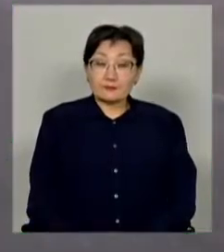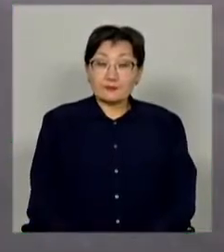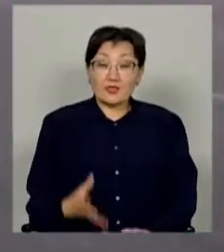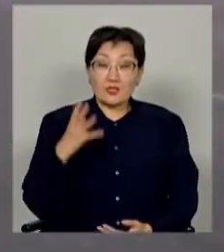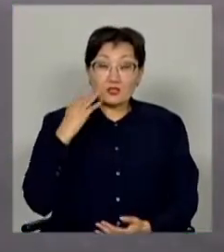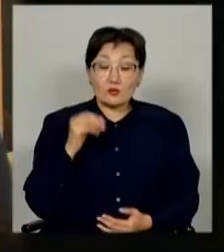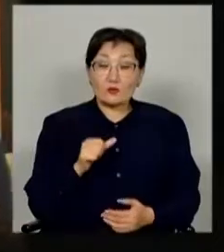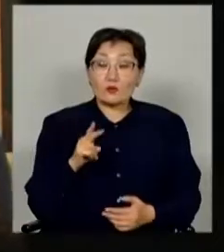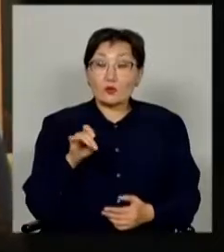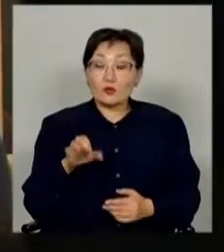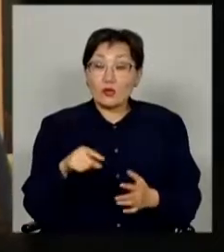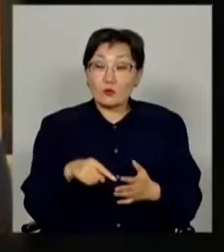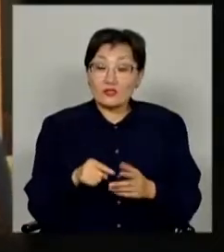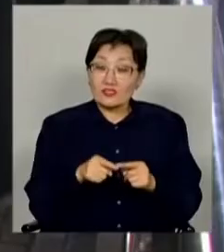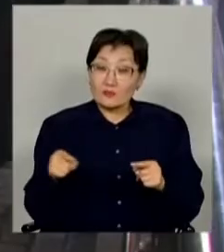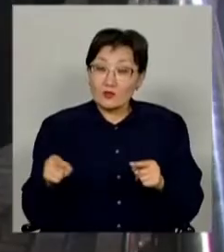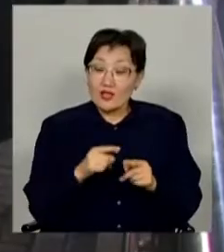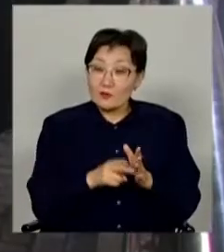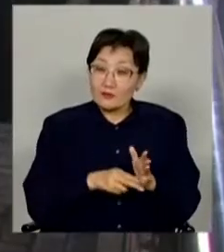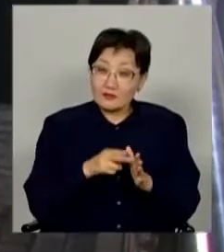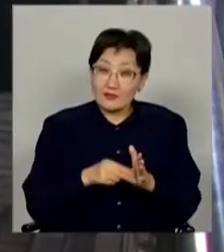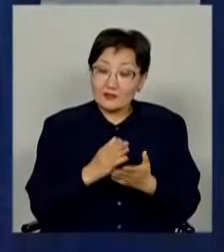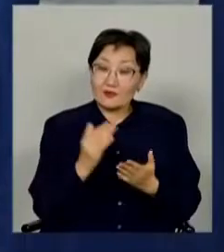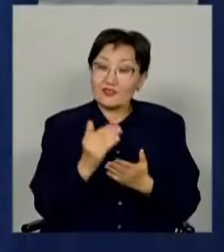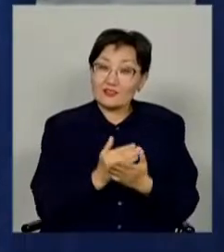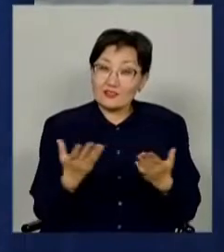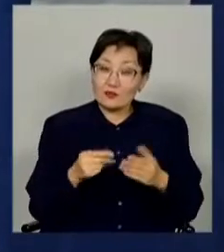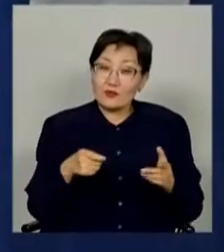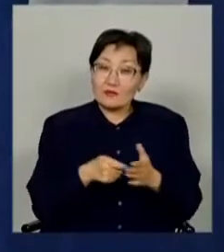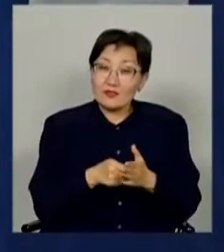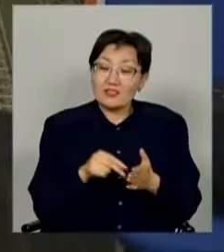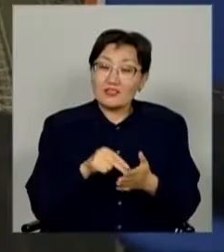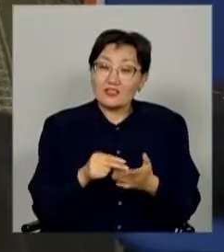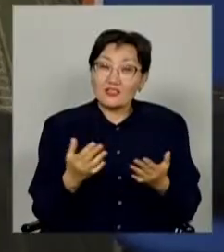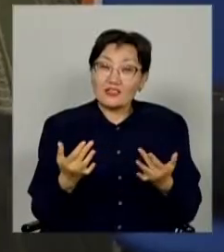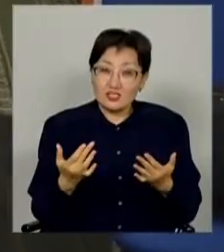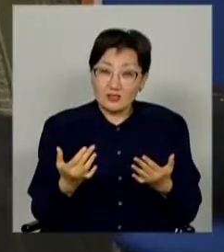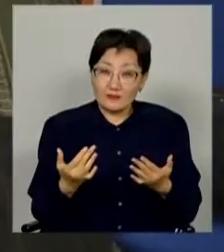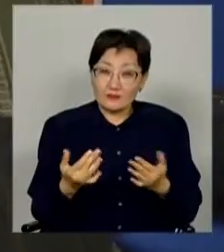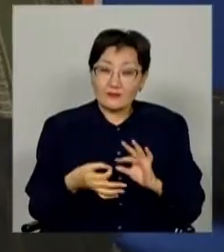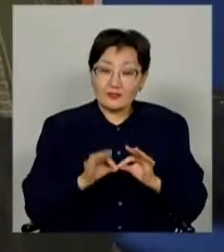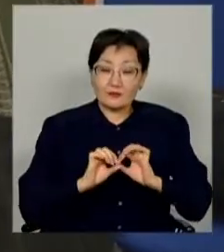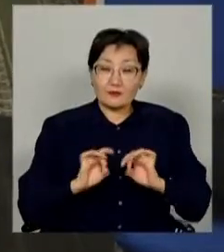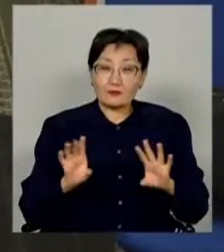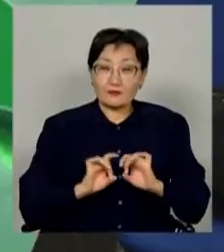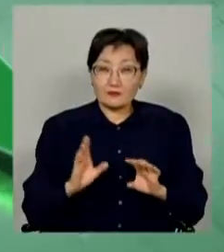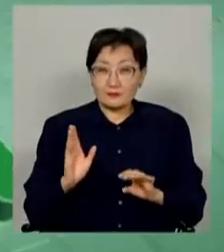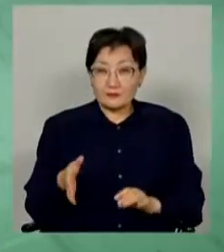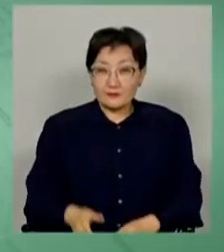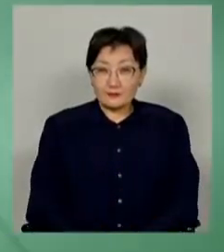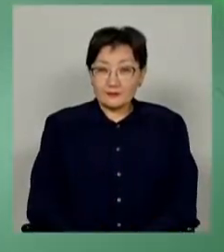Алматы мен Қонаев қалалар арасында пойыз қатынайды. Кесте қандай, билеттің құны қанша? Толығырақ мен Жадырау Маржан тарқатамын.